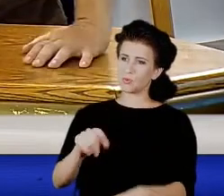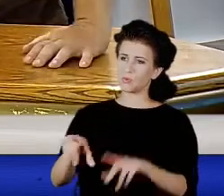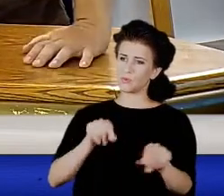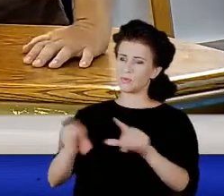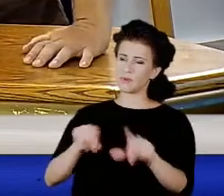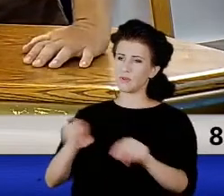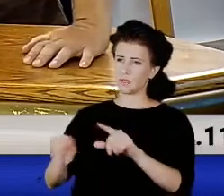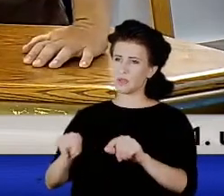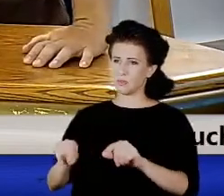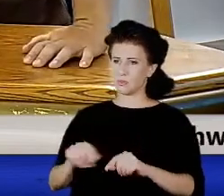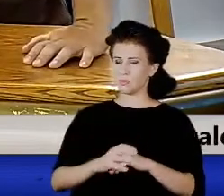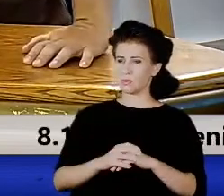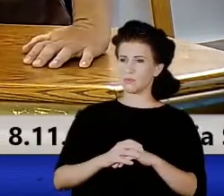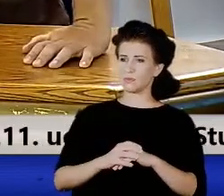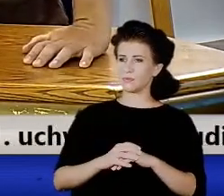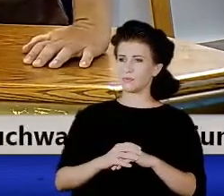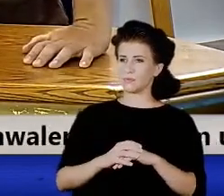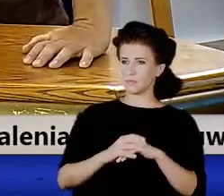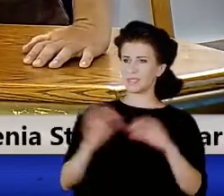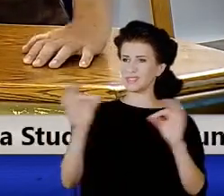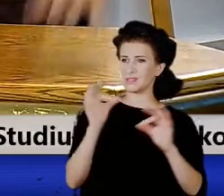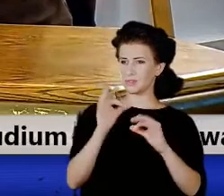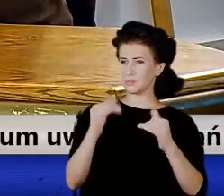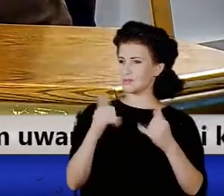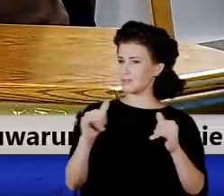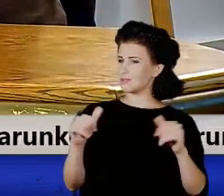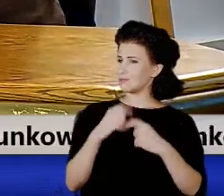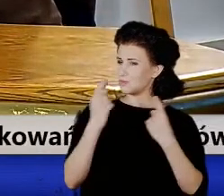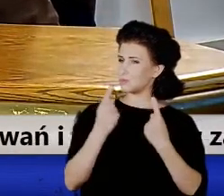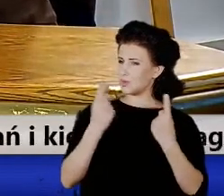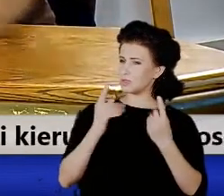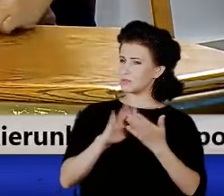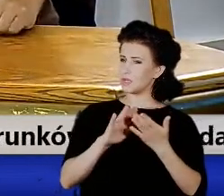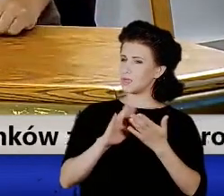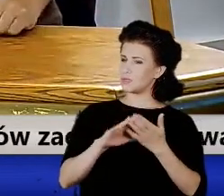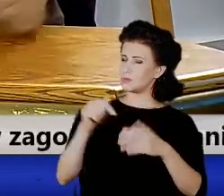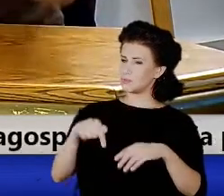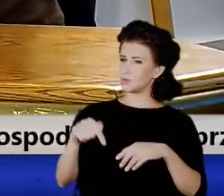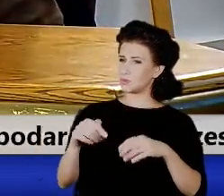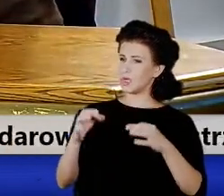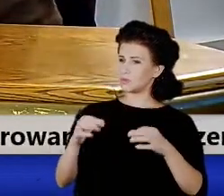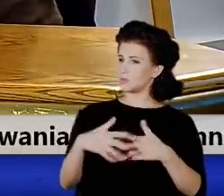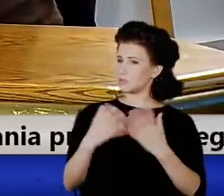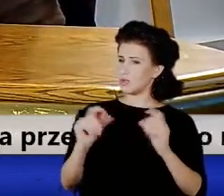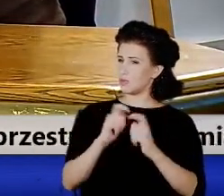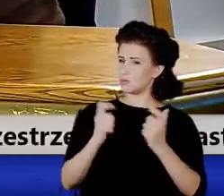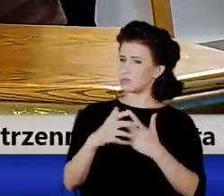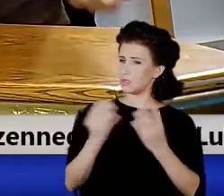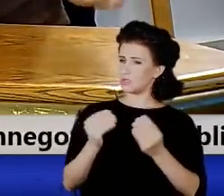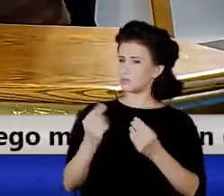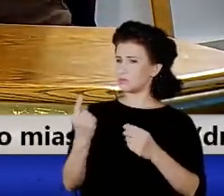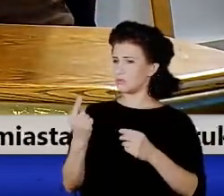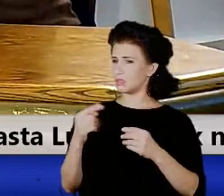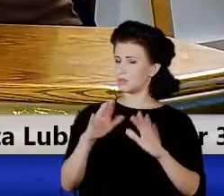niebiosa wychwalaliście ten mechanizm tutaj w styczniu. Oprócz tego, że jesteśmy dzisiaj tutaj cały dzień, tak? Rotacyjnie, jedni przychodzą, drudzy